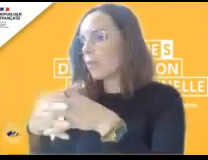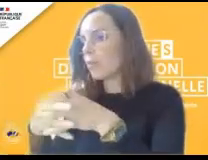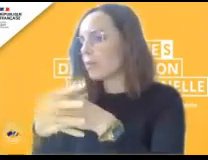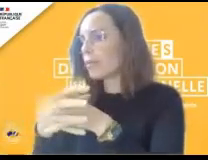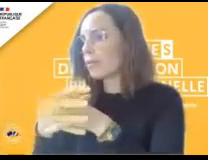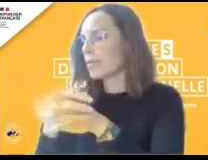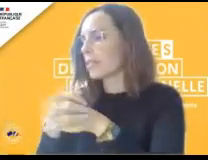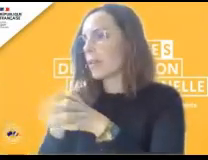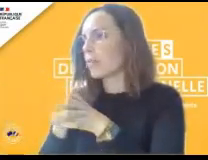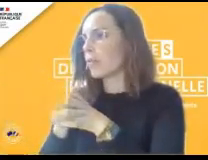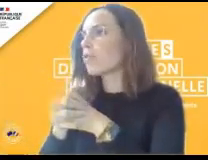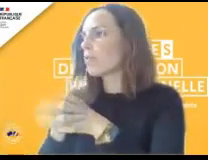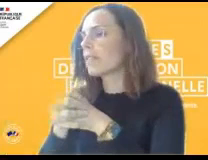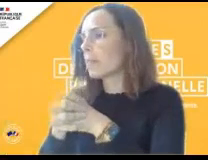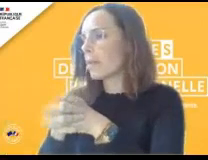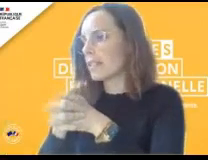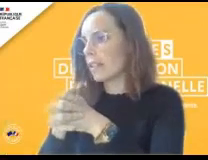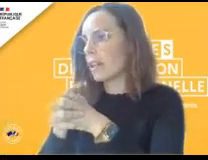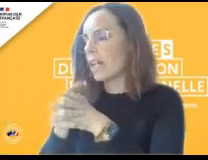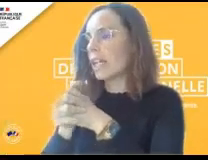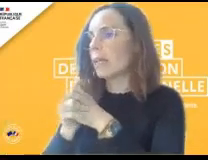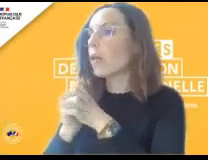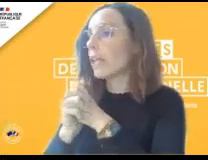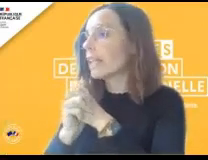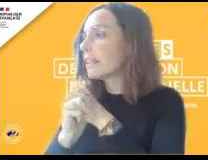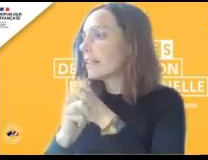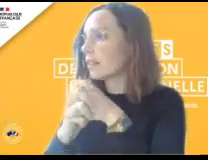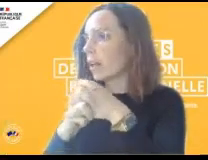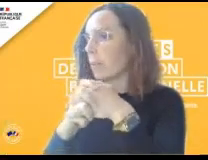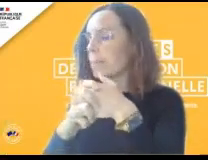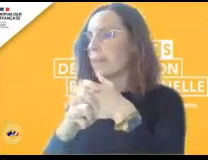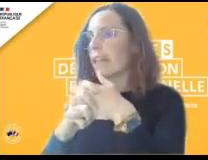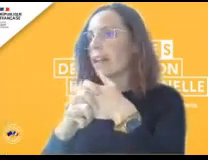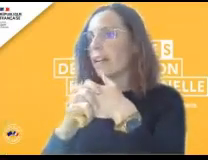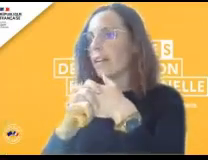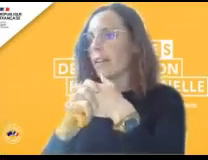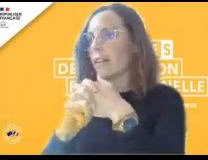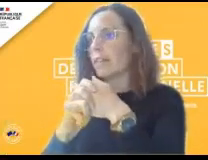sera un peu plus. Ça peut largement dépasser les moyennes indiquées. Voilà.